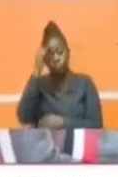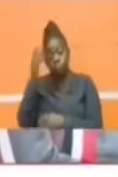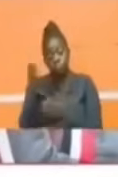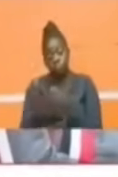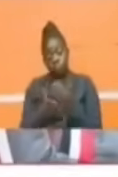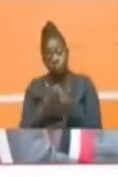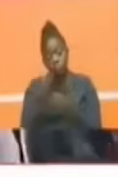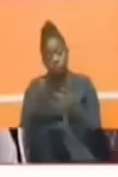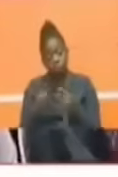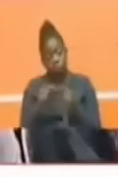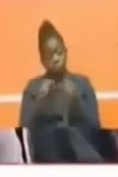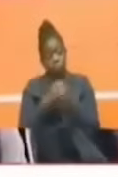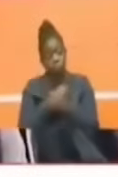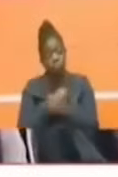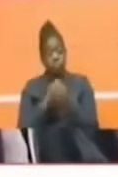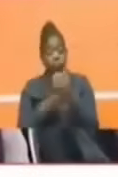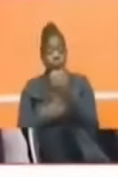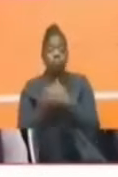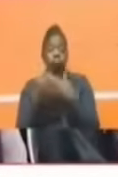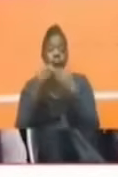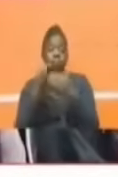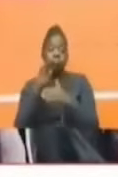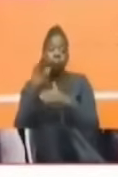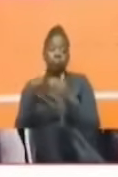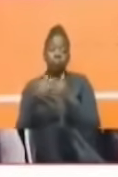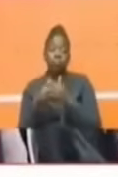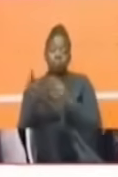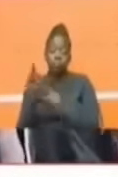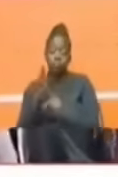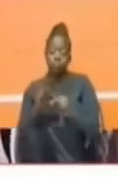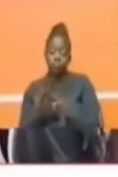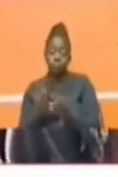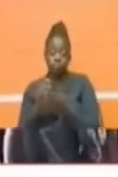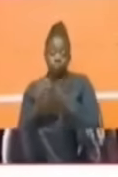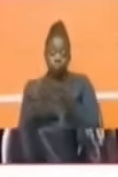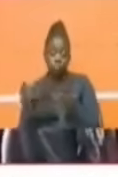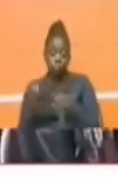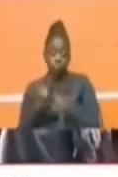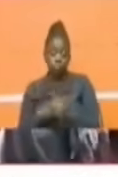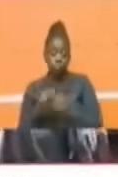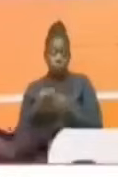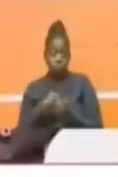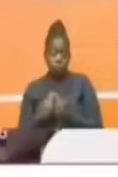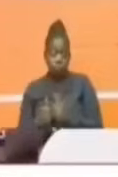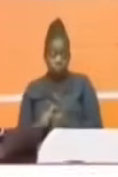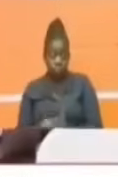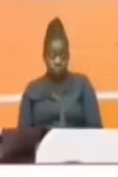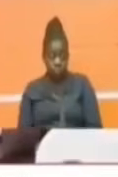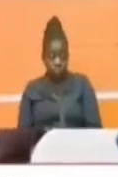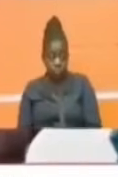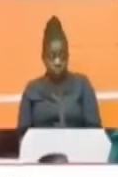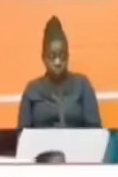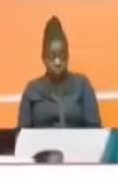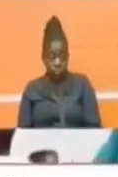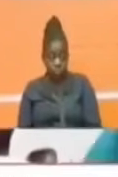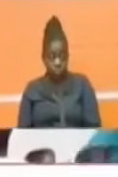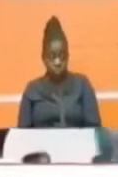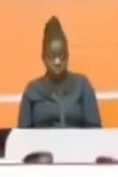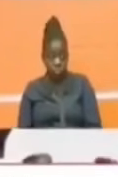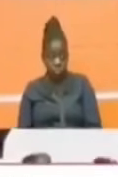olw'okubagonjula n'okwagala Katonda ne basiima abantu bonna ababeereddewo mu kaseera ak'okusoomoozebwa.